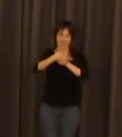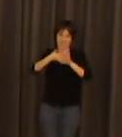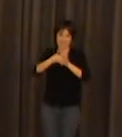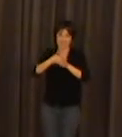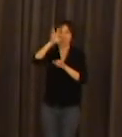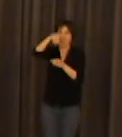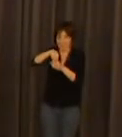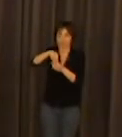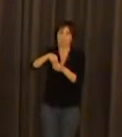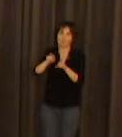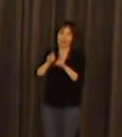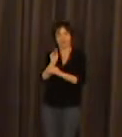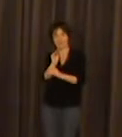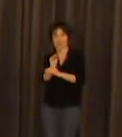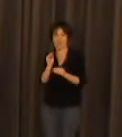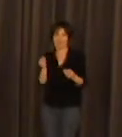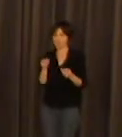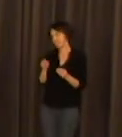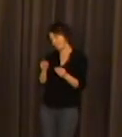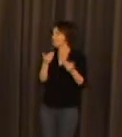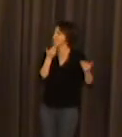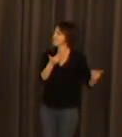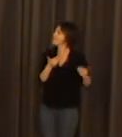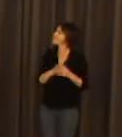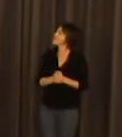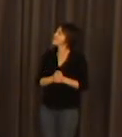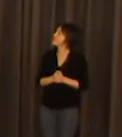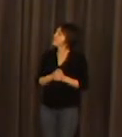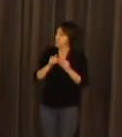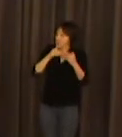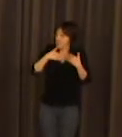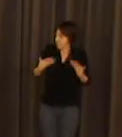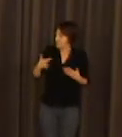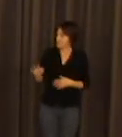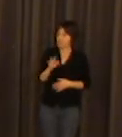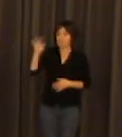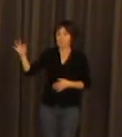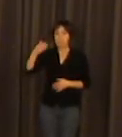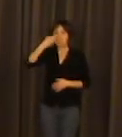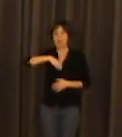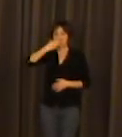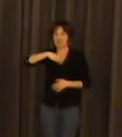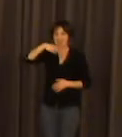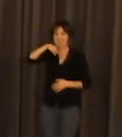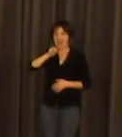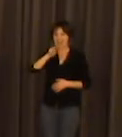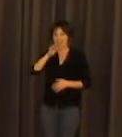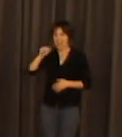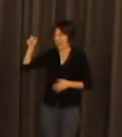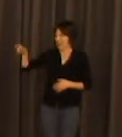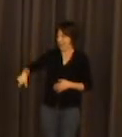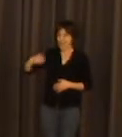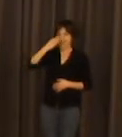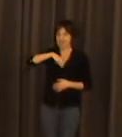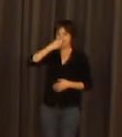d'ensenyament. Moltes gràcies. Li donem ara la paraula a la Marta Xirinacs, que és la subdirectora general